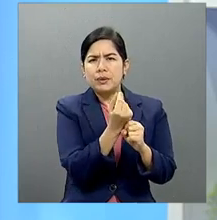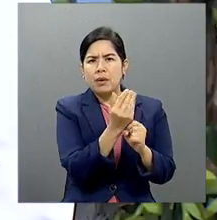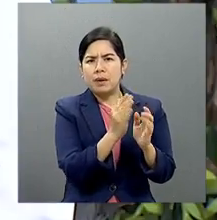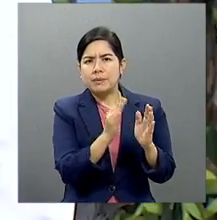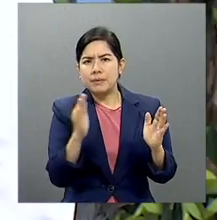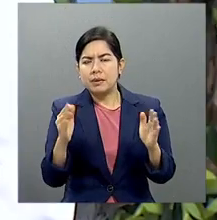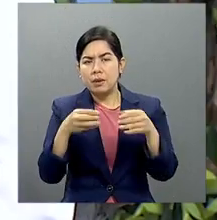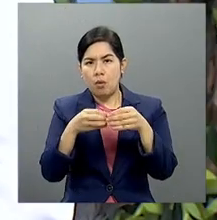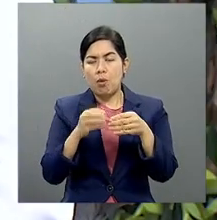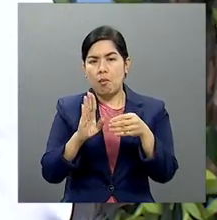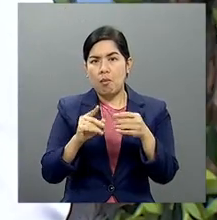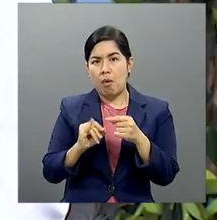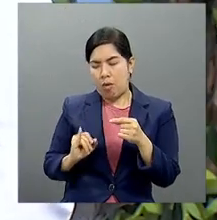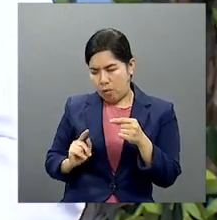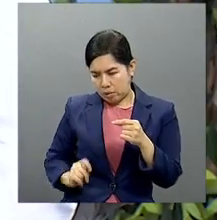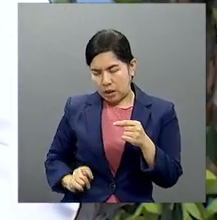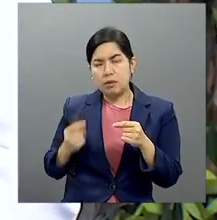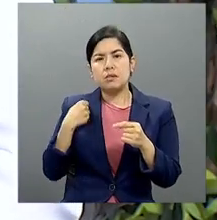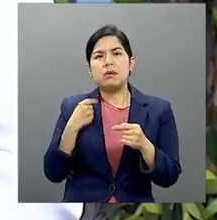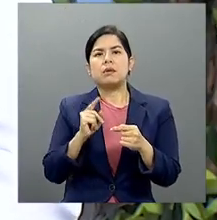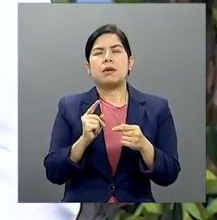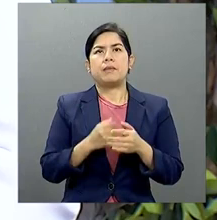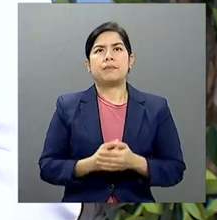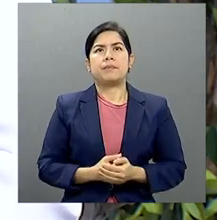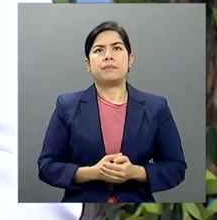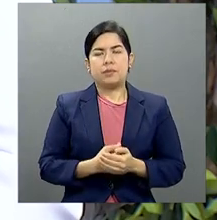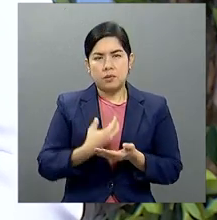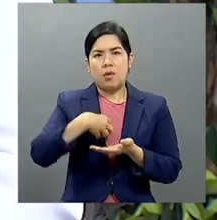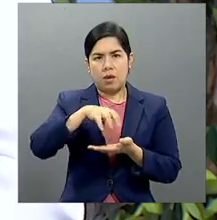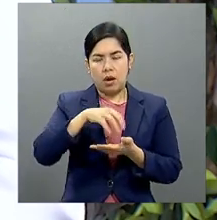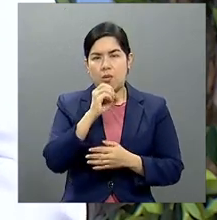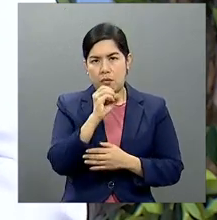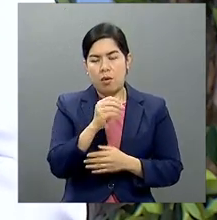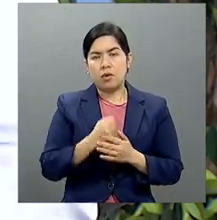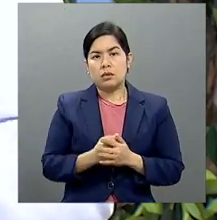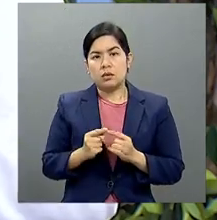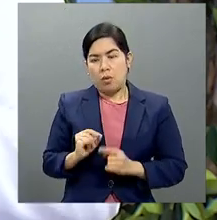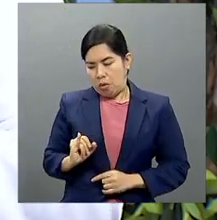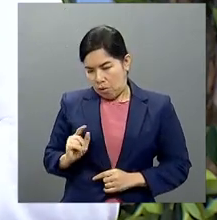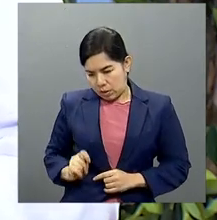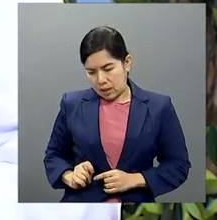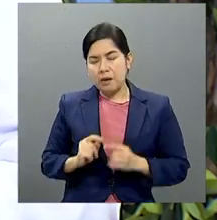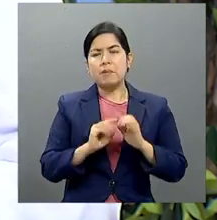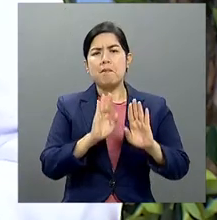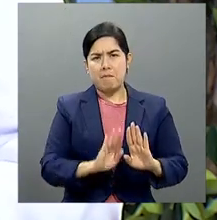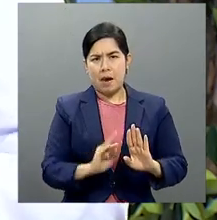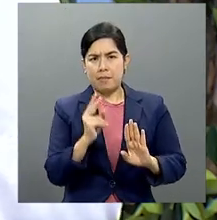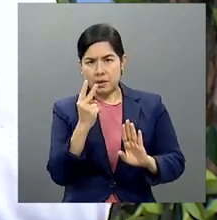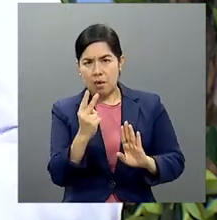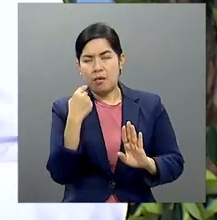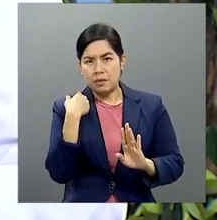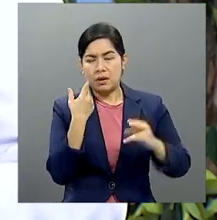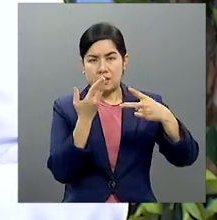นี้เป็นยังไงบ้างคะ ครับต้องกราบเรียนก่อนนะครับว่าโรคไตเนี่ยแบ่งออกเป็น2ประเภทด้วยกันชนิดที่1เนี่ยคือเ